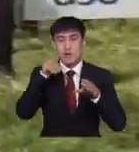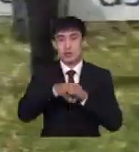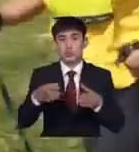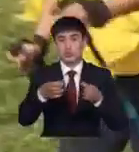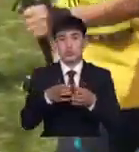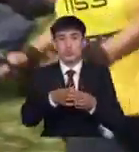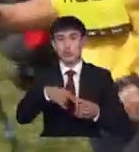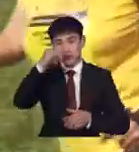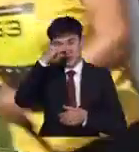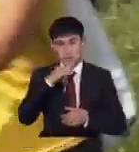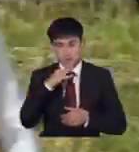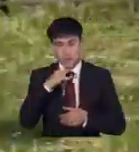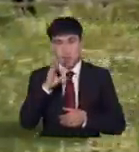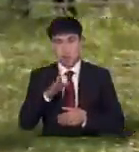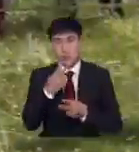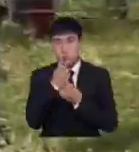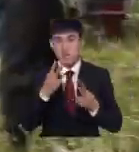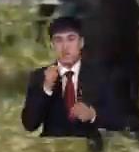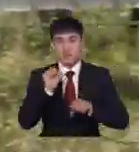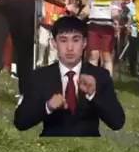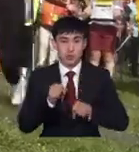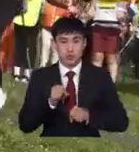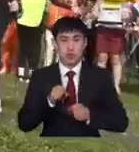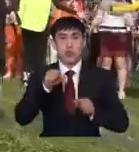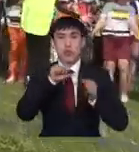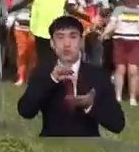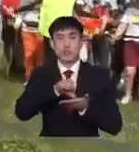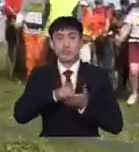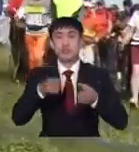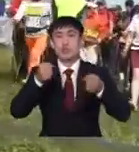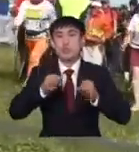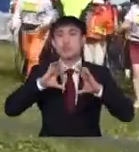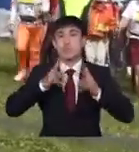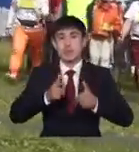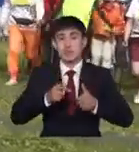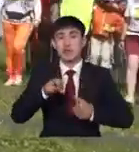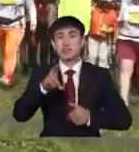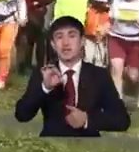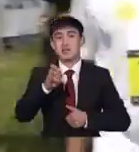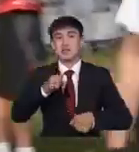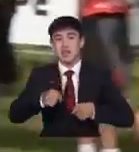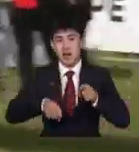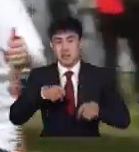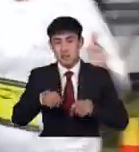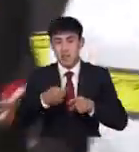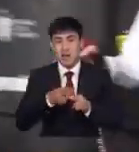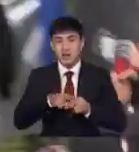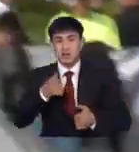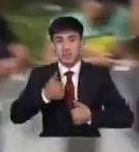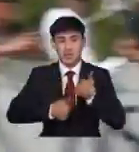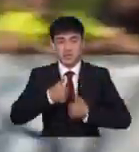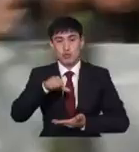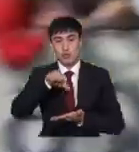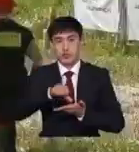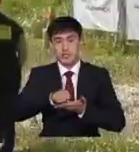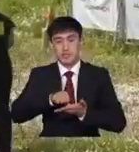состав сборной Казахстана. Им будет представлена возможность участвовать в Кубке мира по скандинавской ходьбе. Отметим, что в данном соревновании